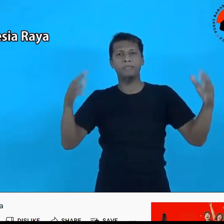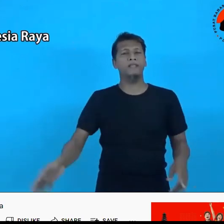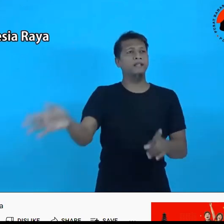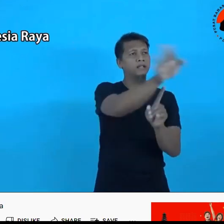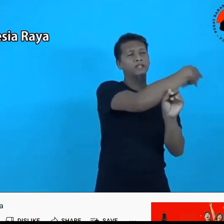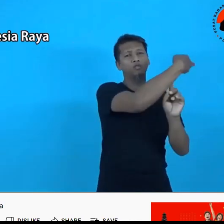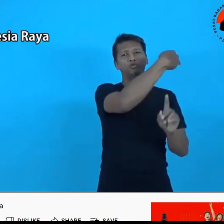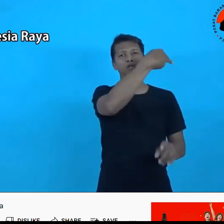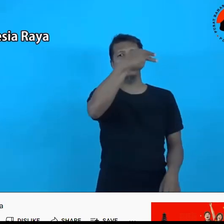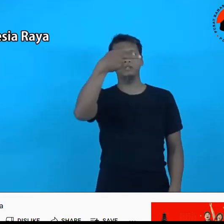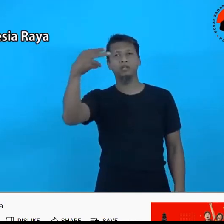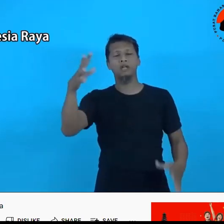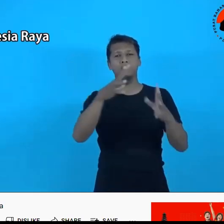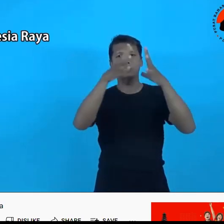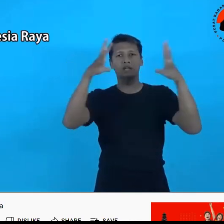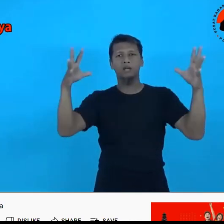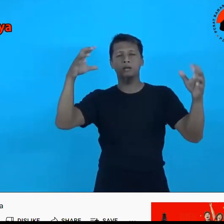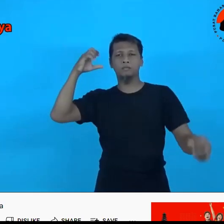Indonesia ini